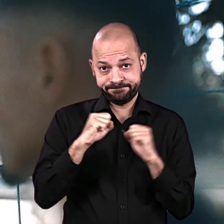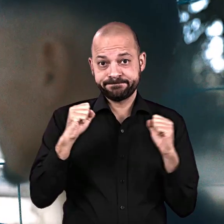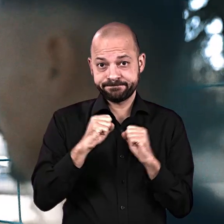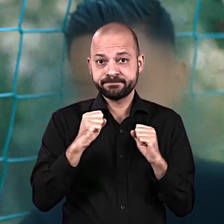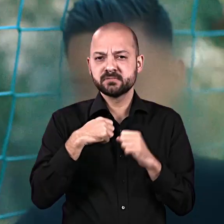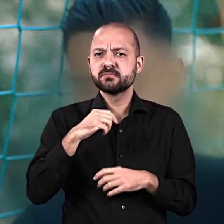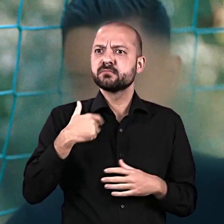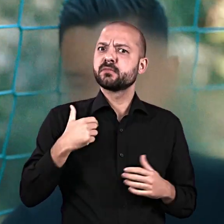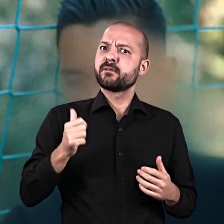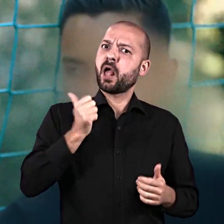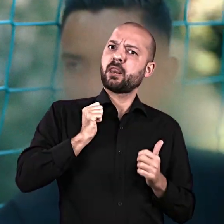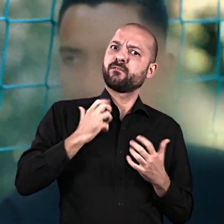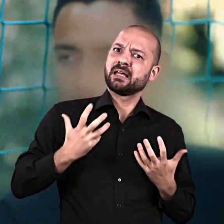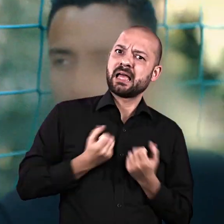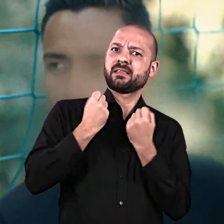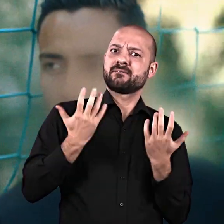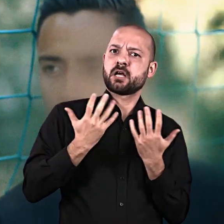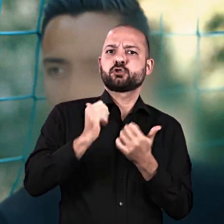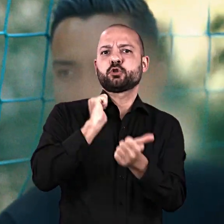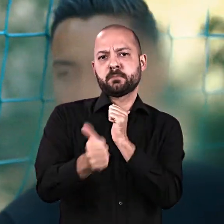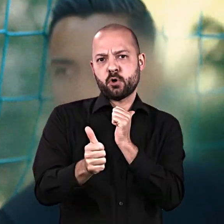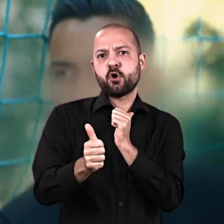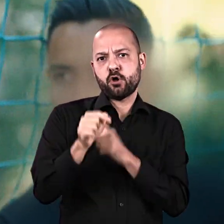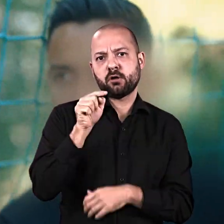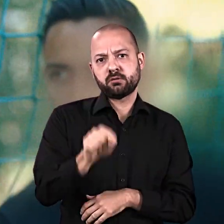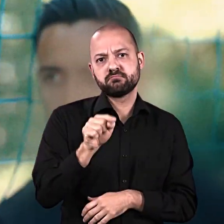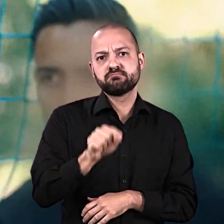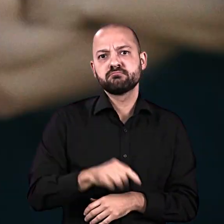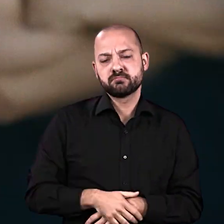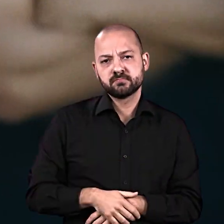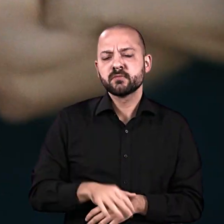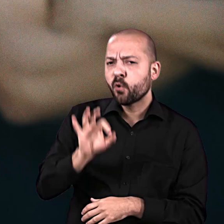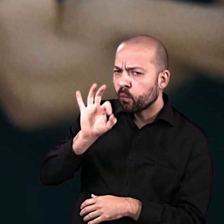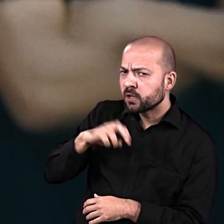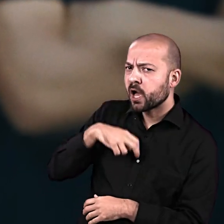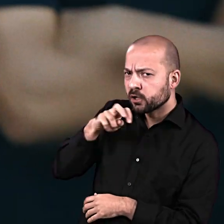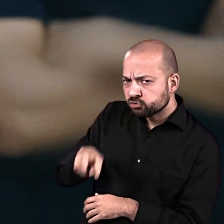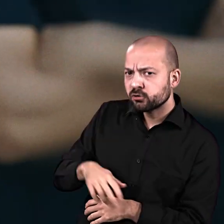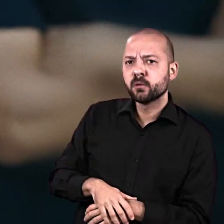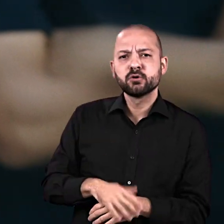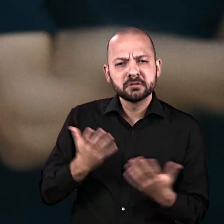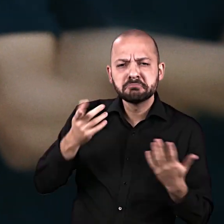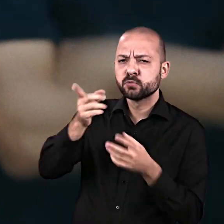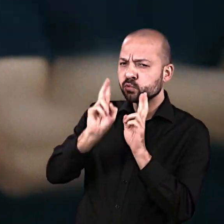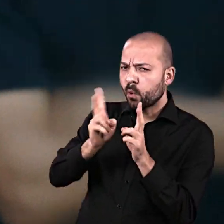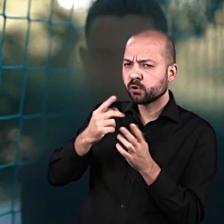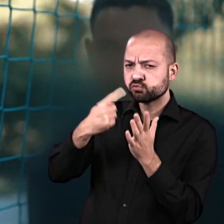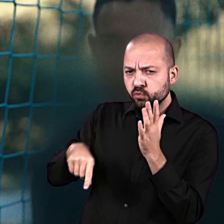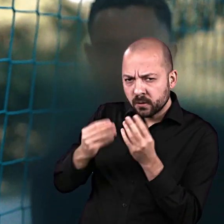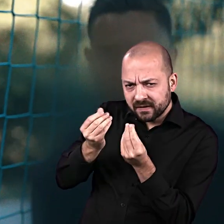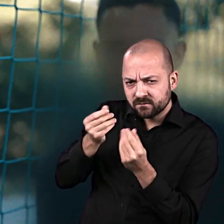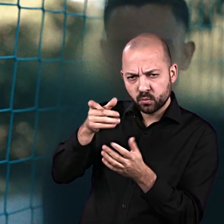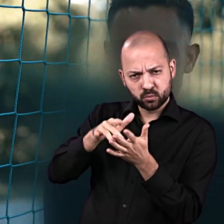meines Lebens. Und ja, was mich eigentlich sozusagen am Leben gehalten hat, ist einfach der Sport. Ne? Gute Einstellung. Hast du